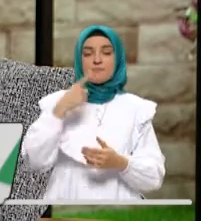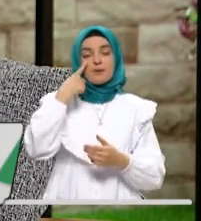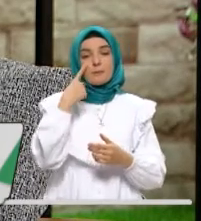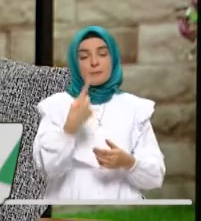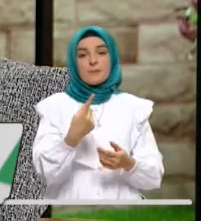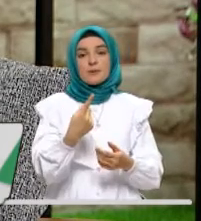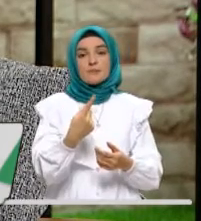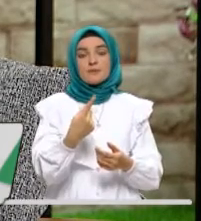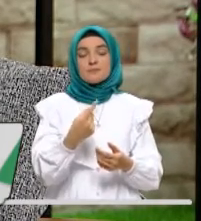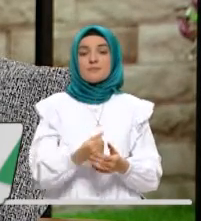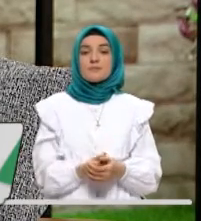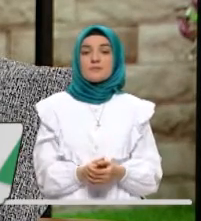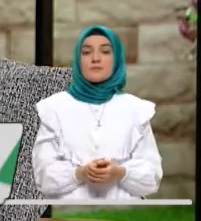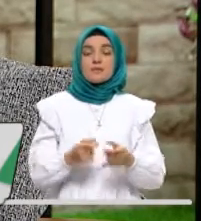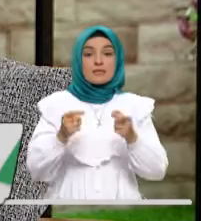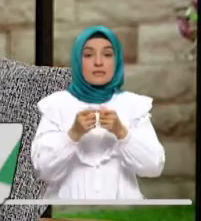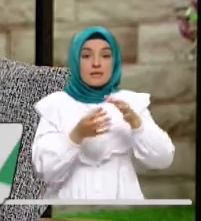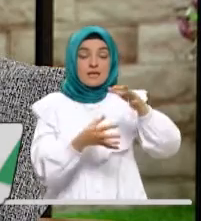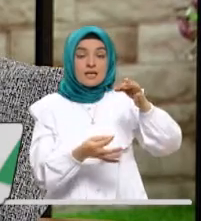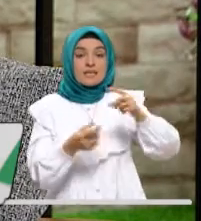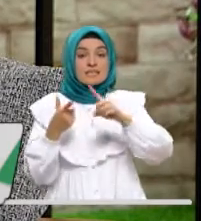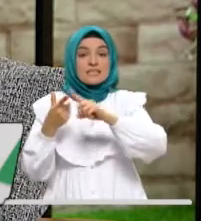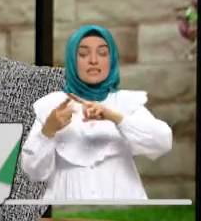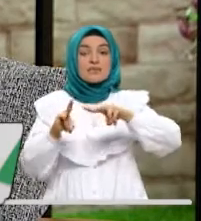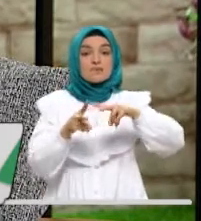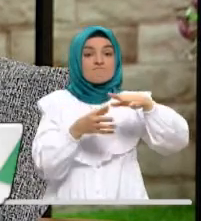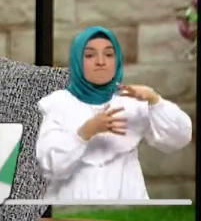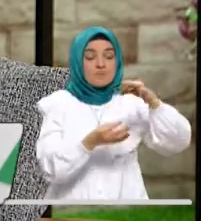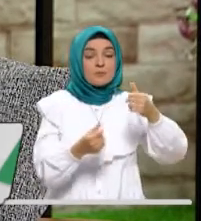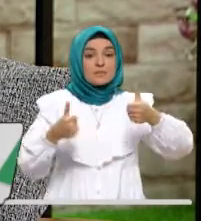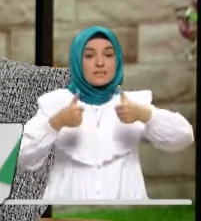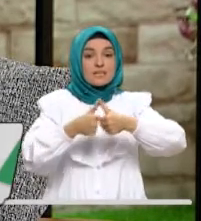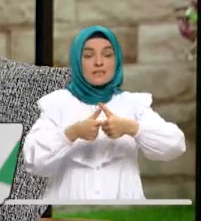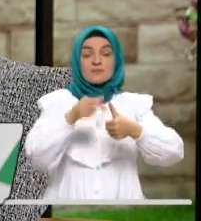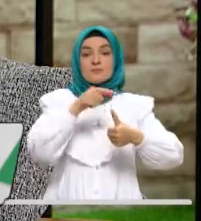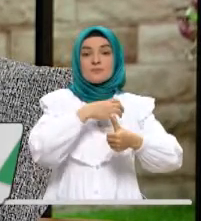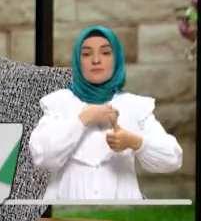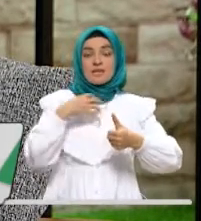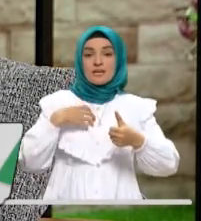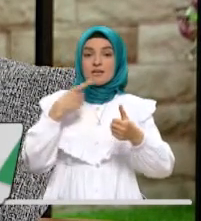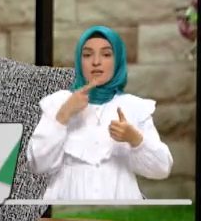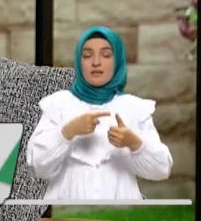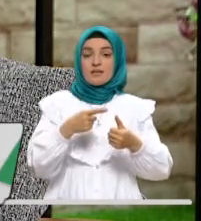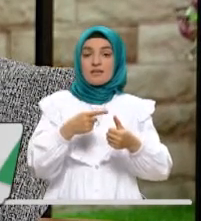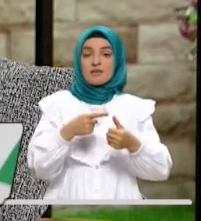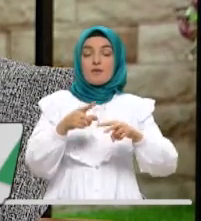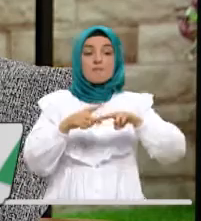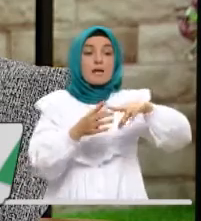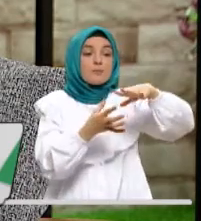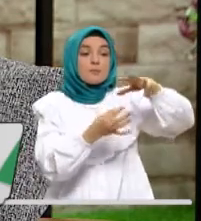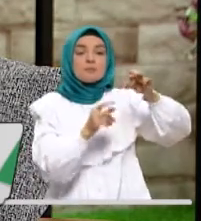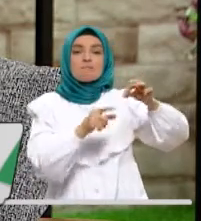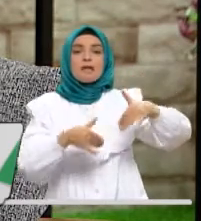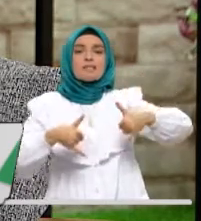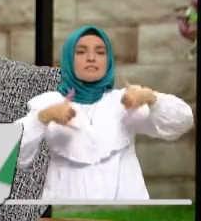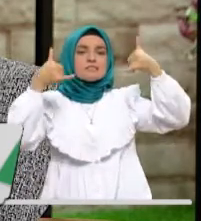şimdi Bezmalen Valide Sultan 2. Mahmud'un eşi ama Abdülmecid'in, Sultan Abdülmecid'in de annesi. Sultan Abdülmecid tahta bir padişah